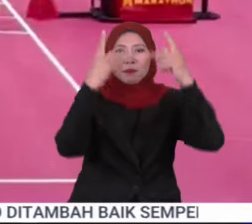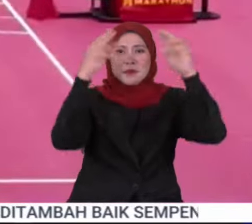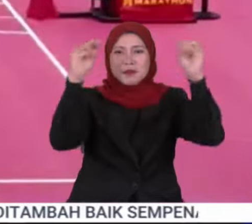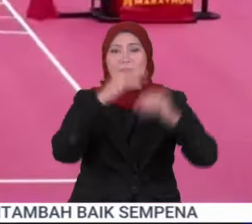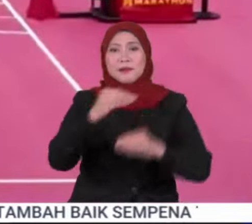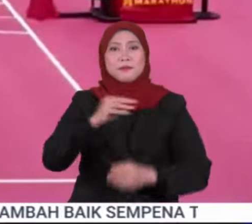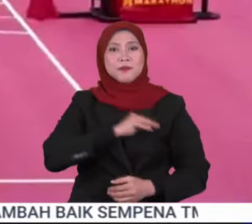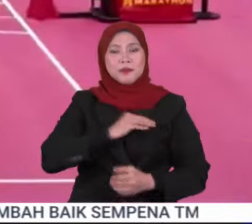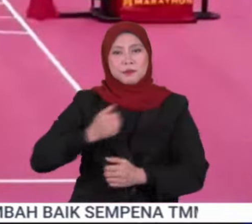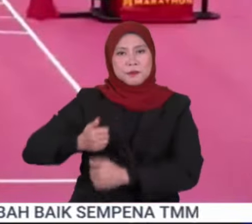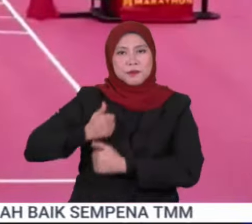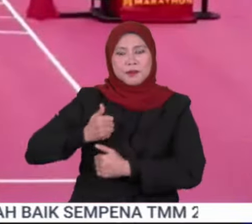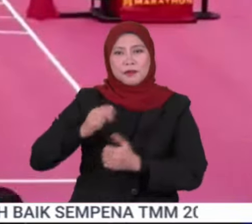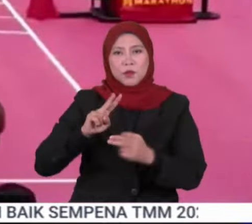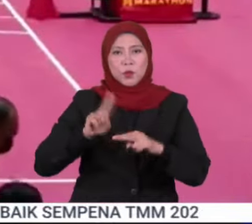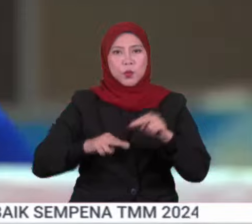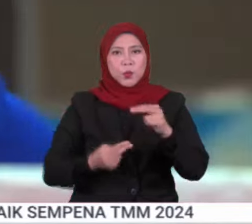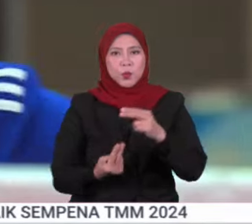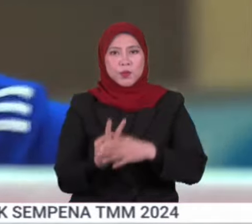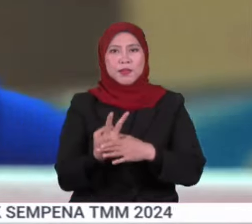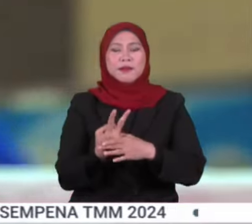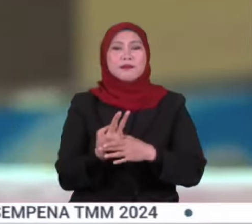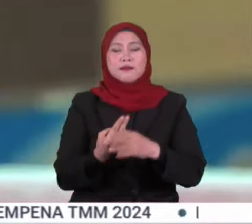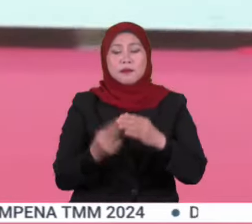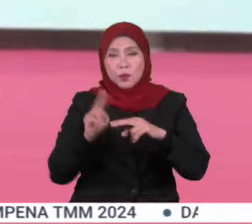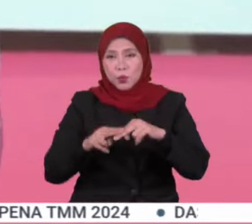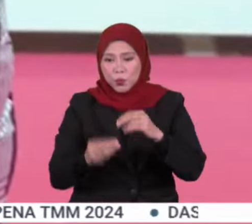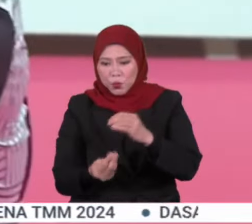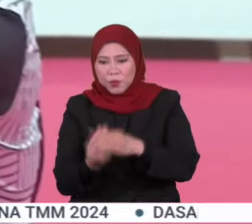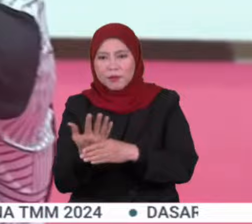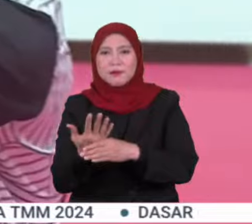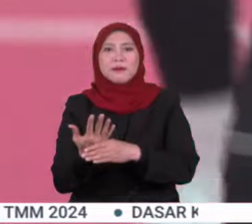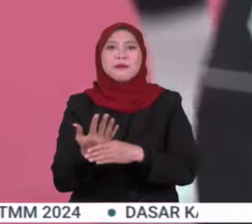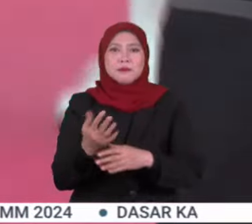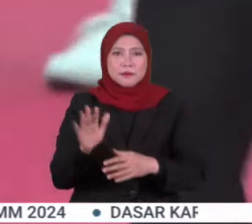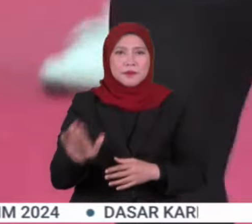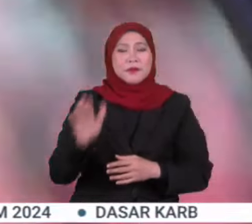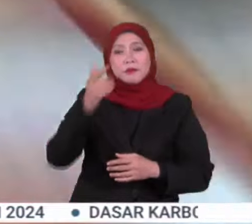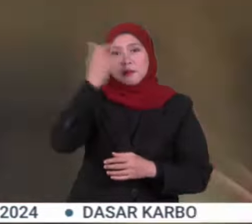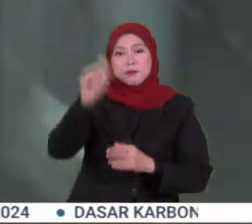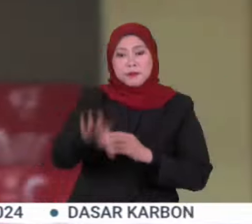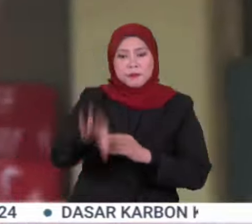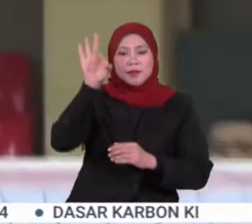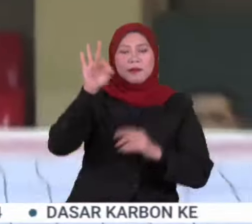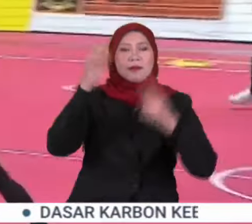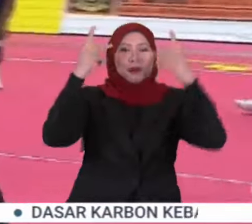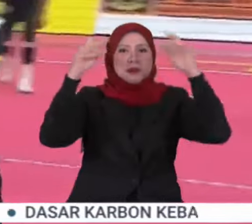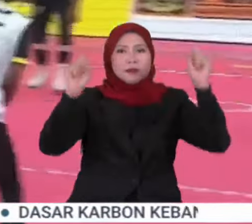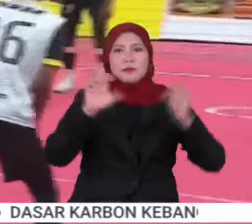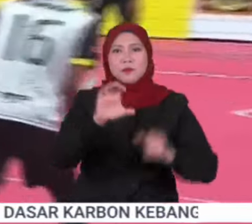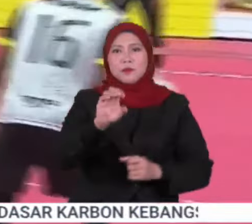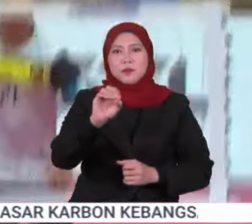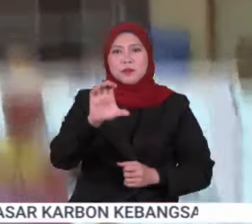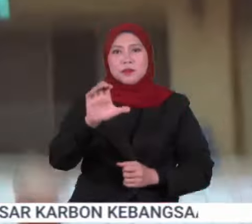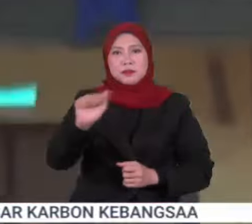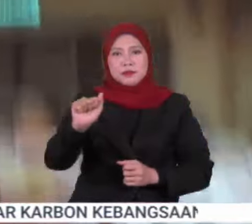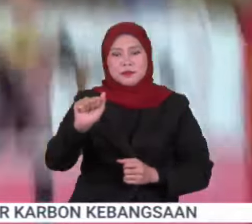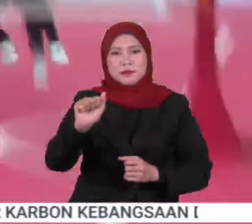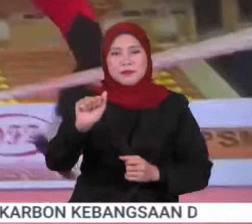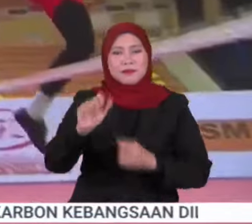Menteri Pertahanan Kuwait Sheikh Talal Al Fahad Ahmad J. Al Sabah kerana dipilih sebagai Presiden OSCE bagi